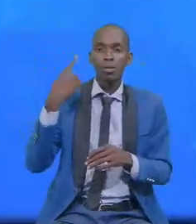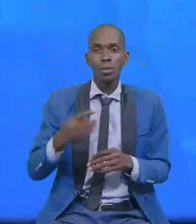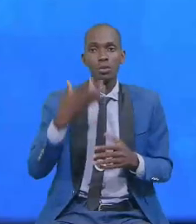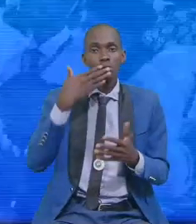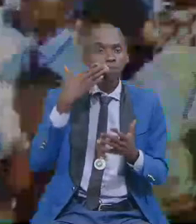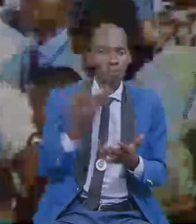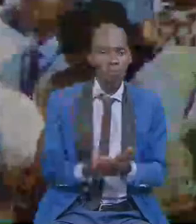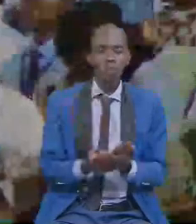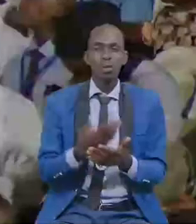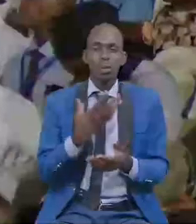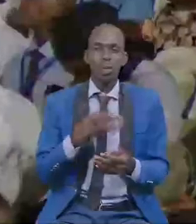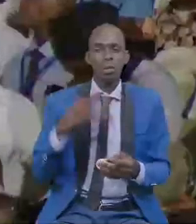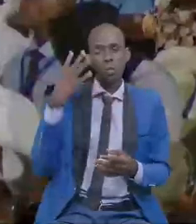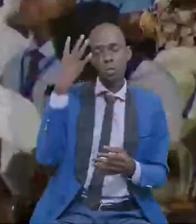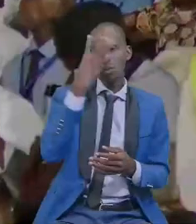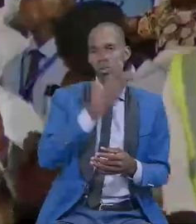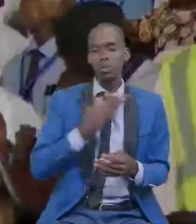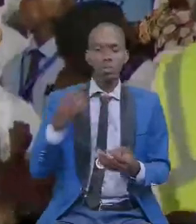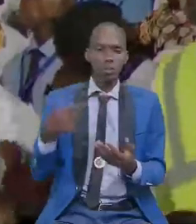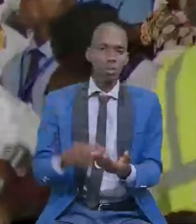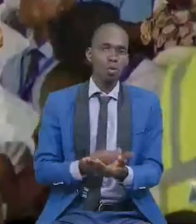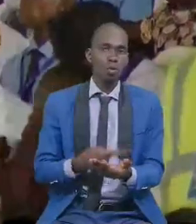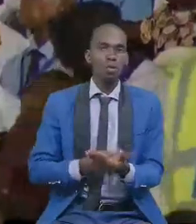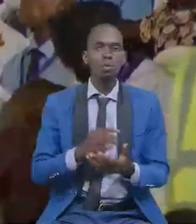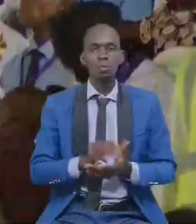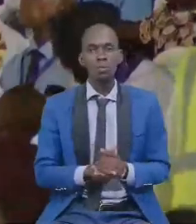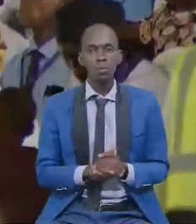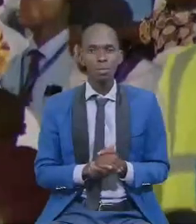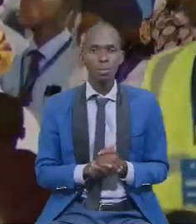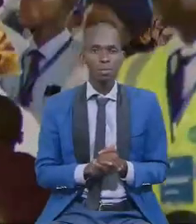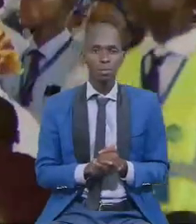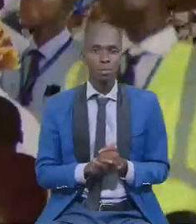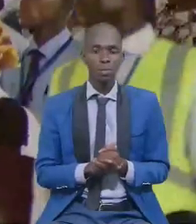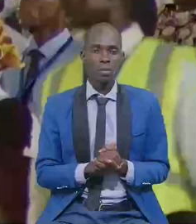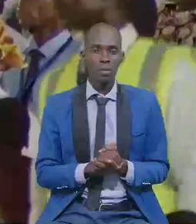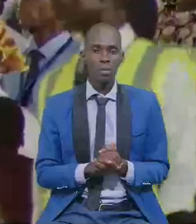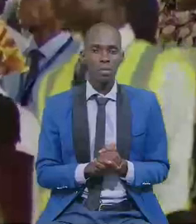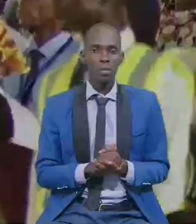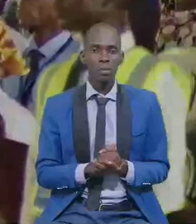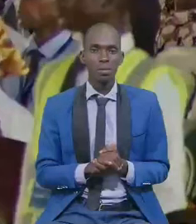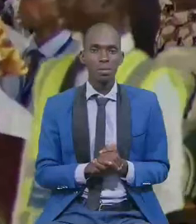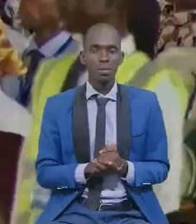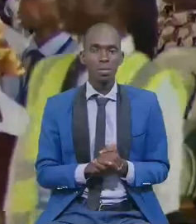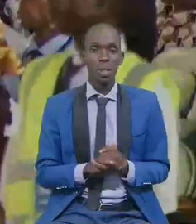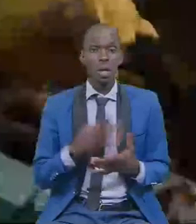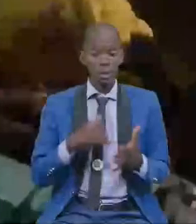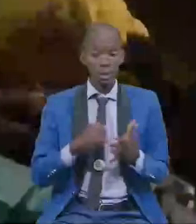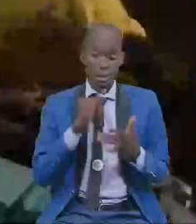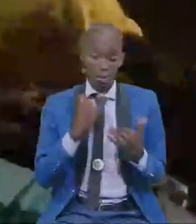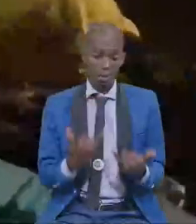Et c'est ça donc qui t'amène des ténèbres à la lumière glorieuse de l'Évangile. Et c'est